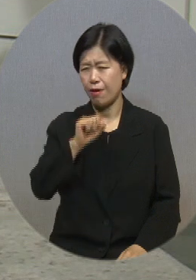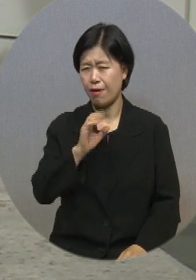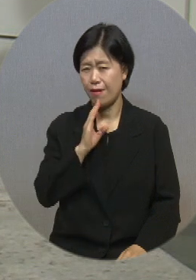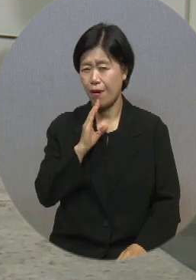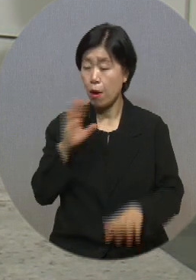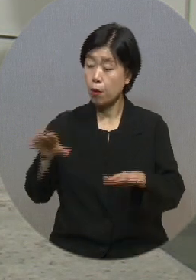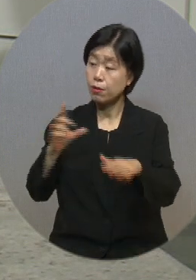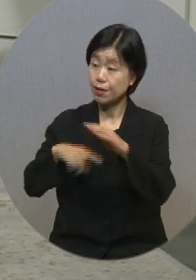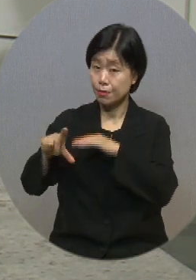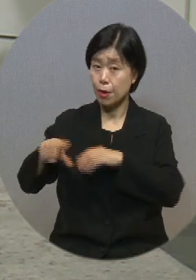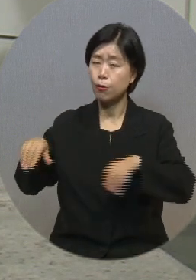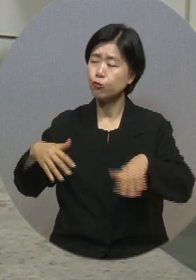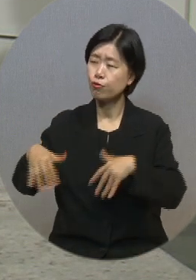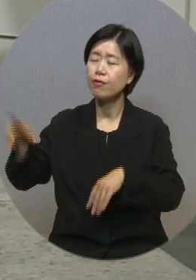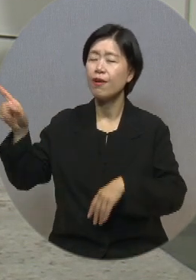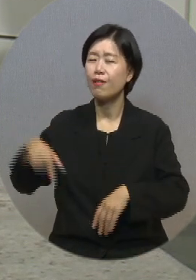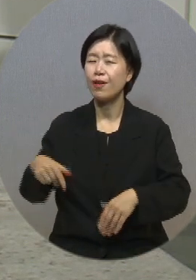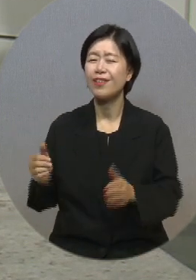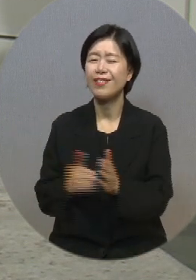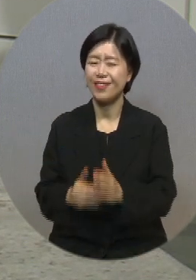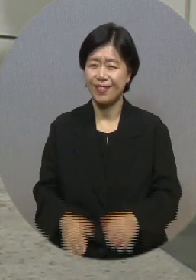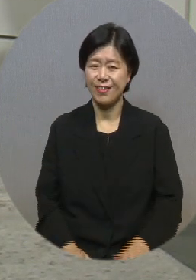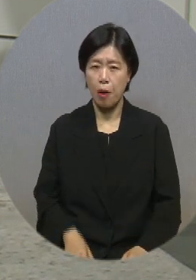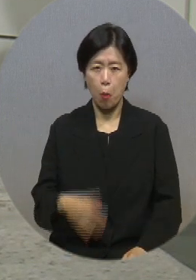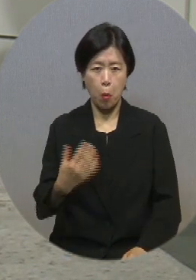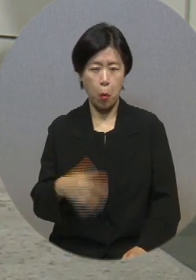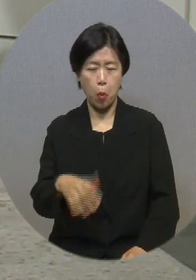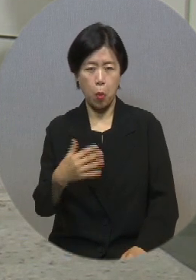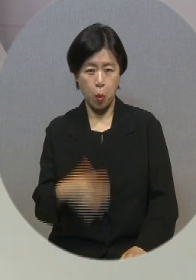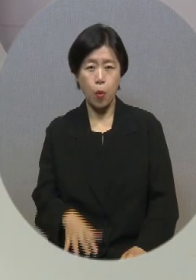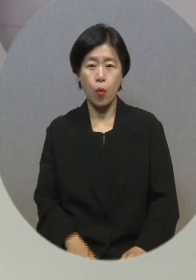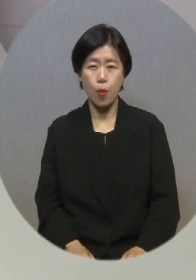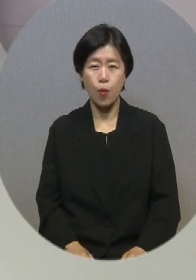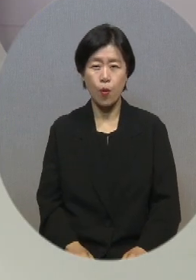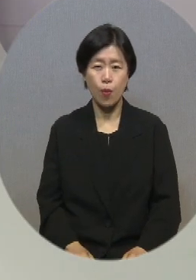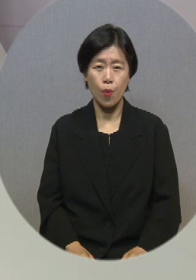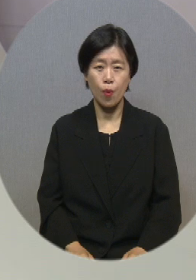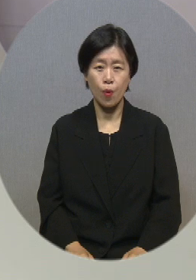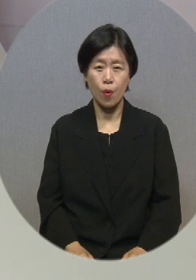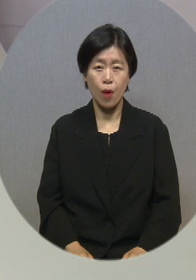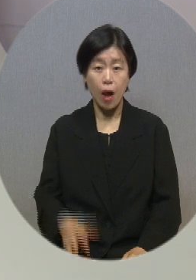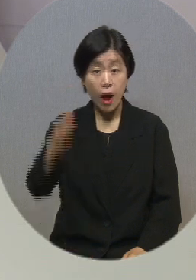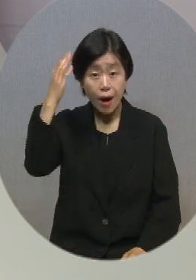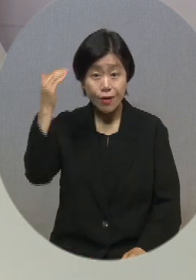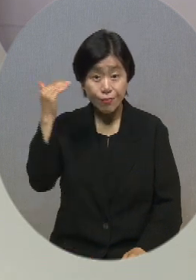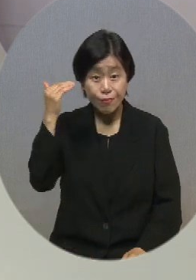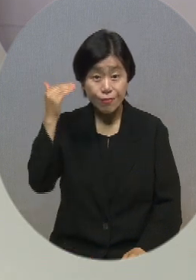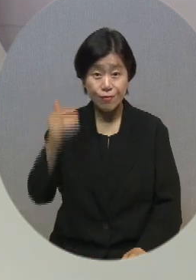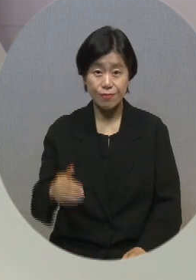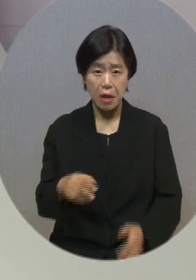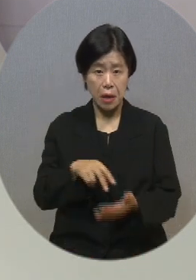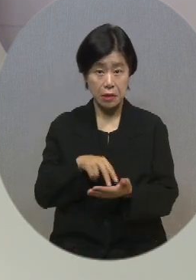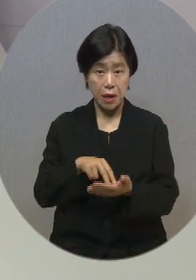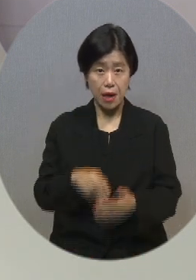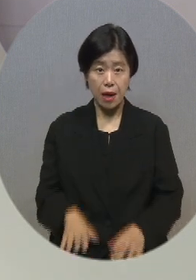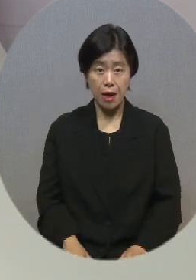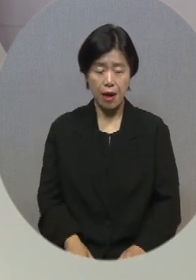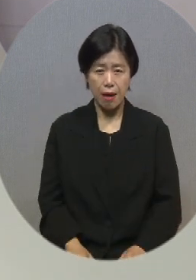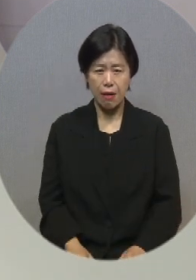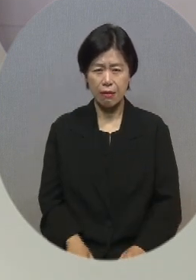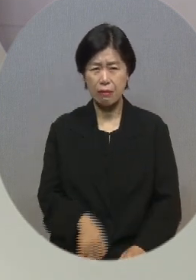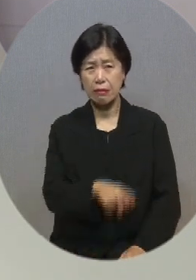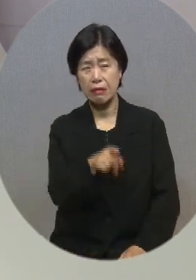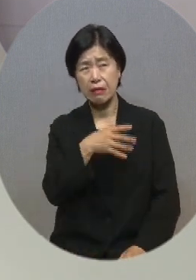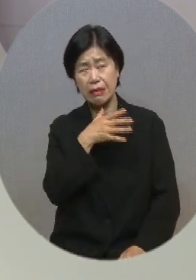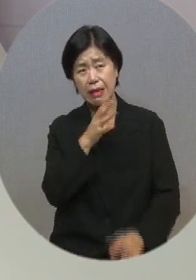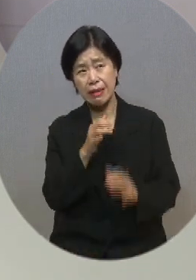왔어요. 이거 그러면 이 우리나라의 대사건이 나는 겁니다. 네. 왜냐면 예. 우리나라는 조금 뭐 나이 드신 분들이 이렇게 춤을 추면 에휴,